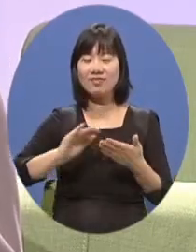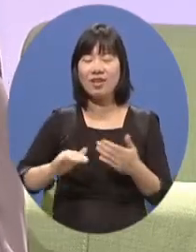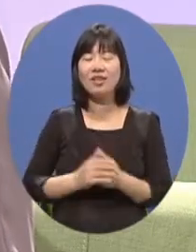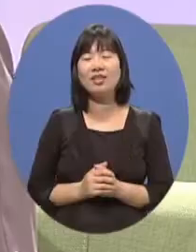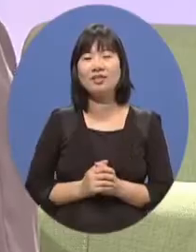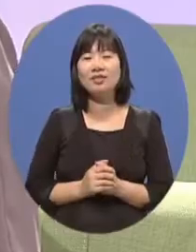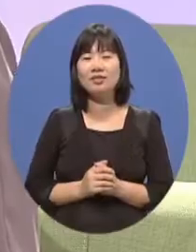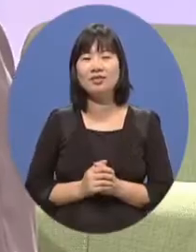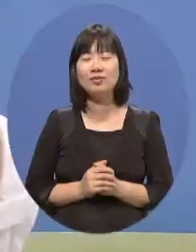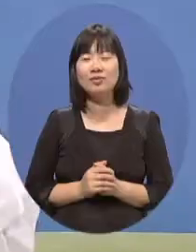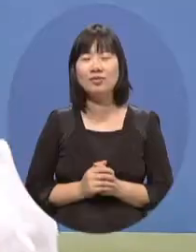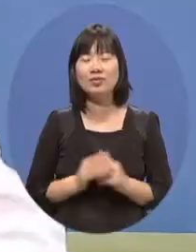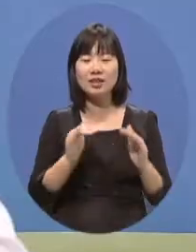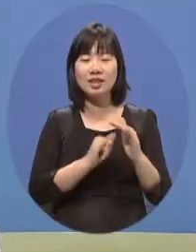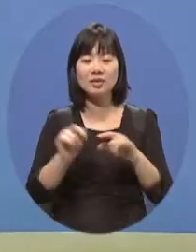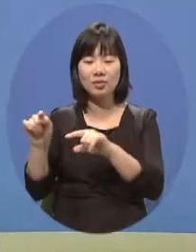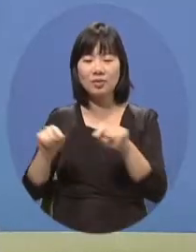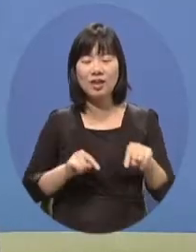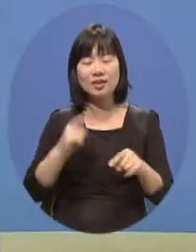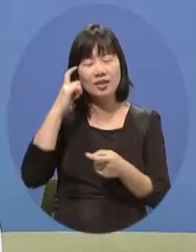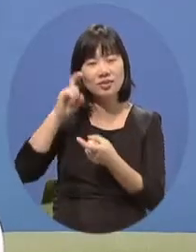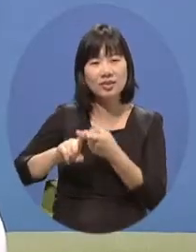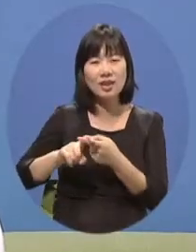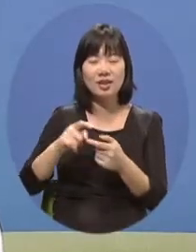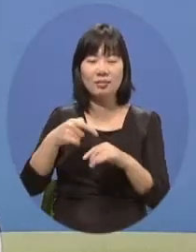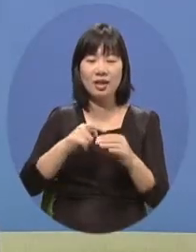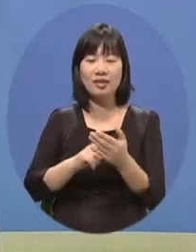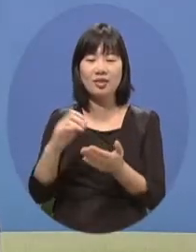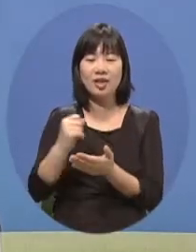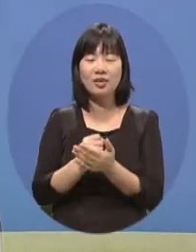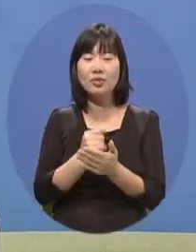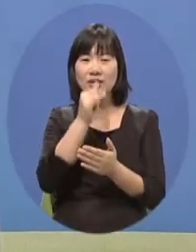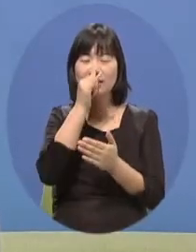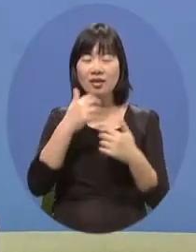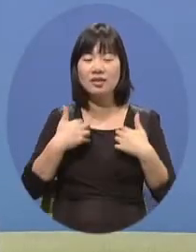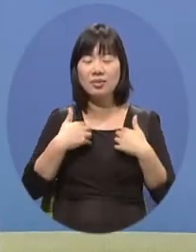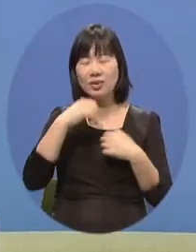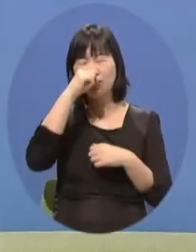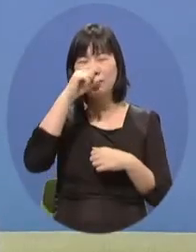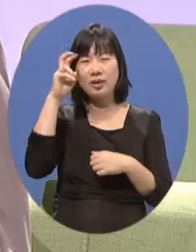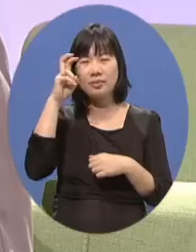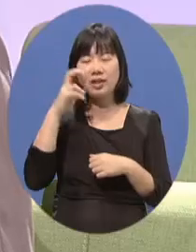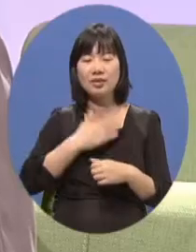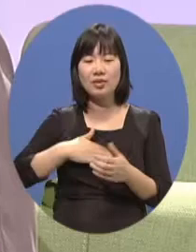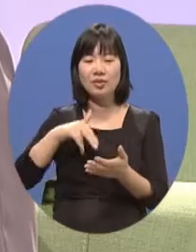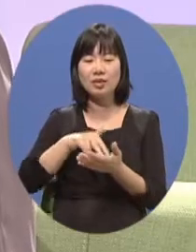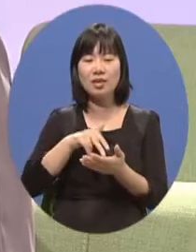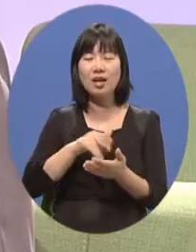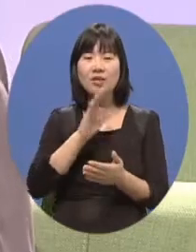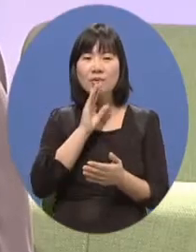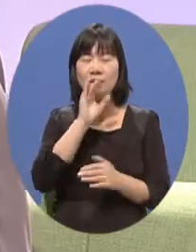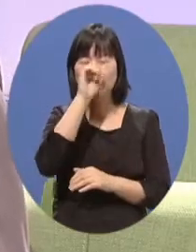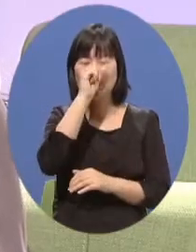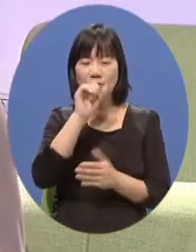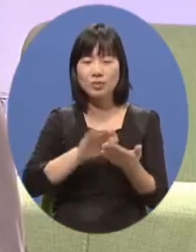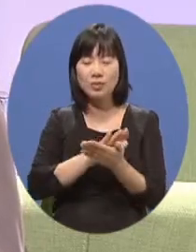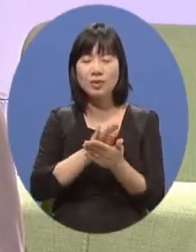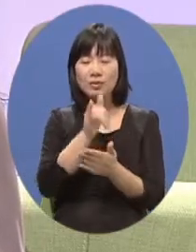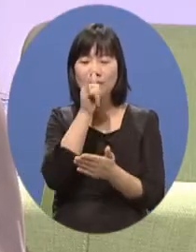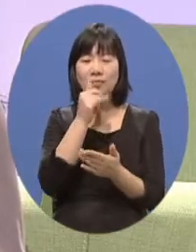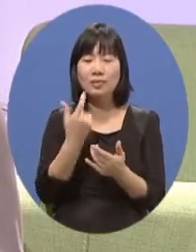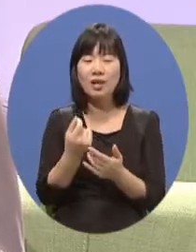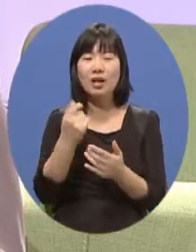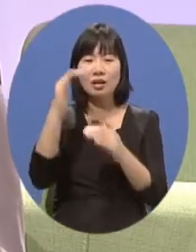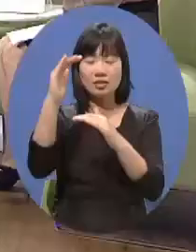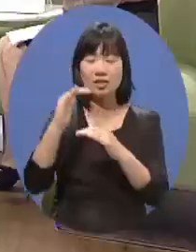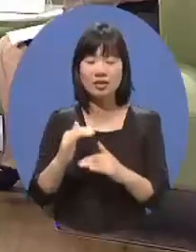네. 집에서도 할 수 있어요. 가족 간의 유대감도 생기고 네, 되게 좋을 것 재밌는 같네요. 놀이인데 정서적으로도 굉장히 좋은 놀이가 될 수 있을 것 같고요. 그리고